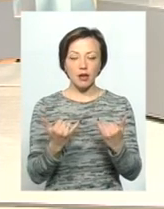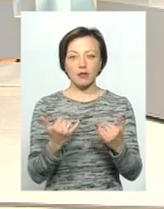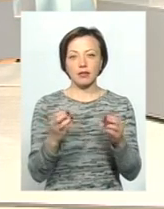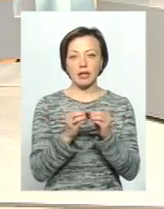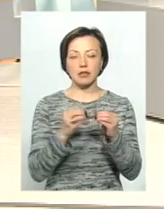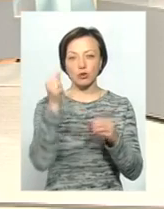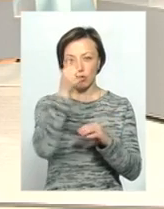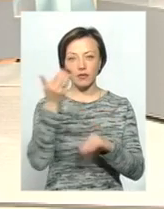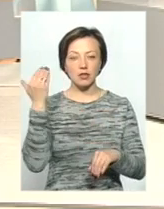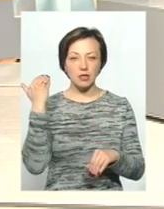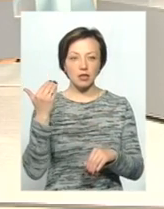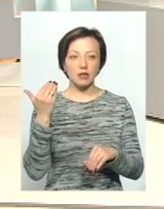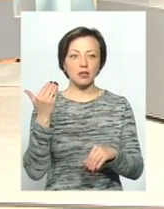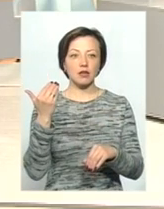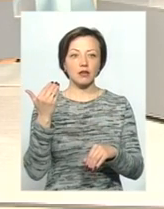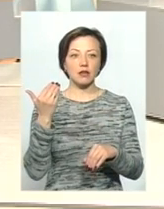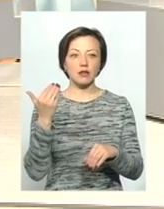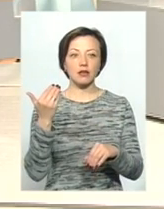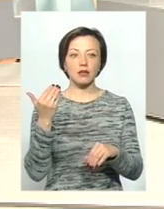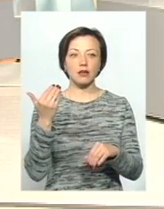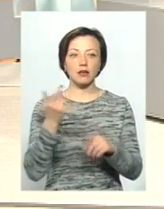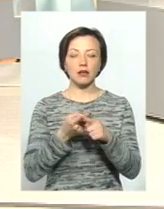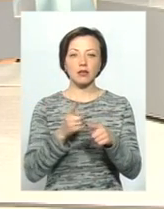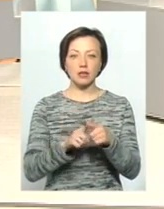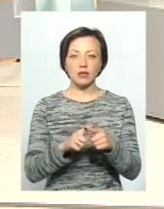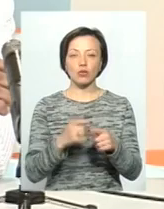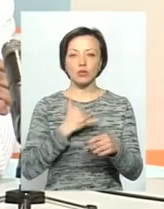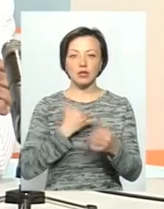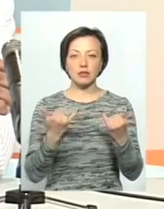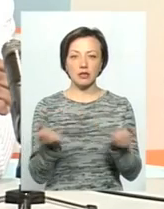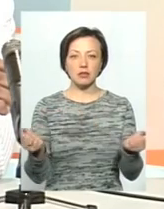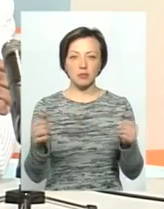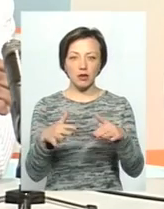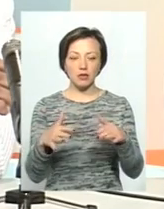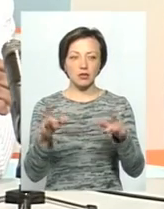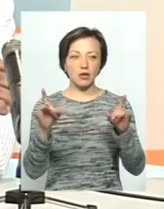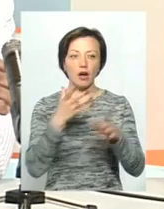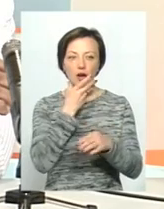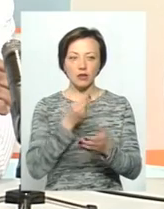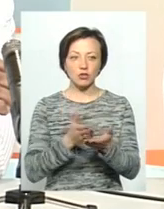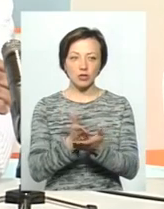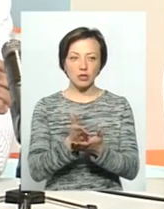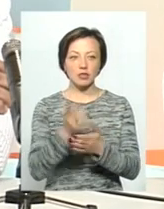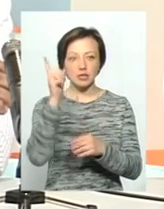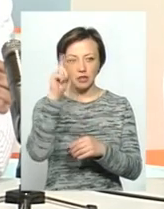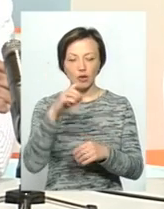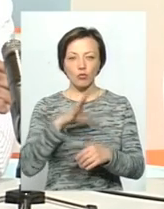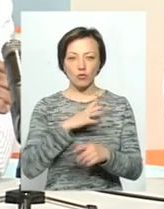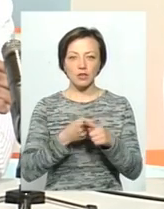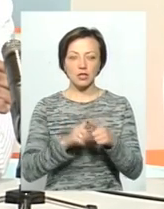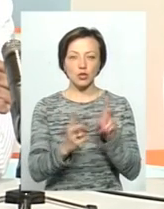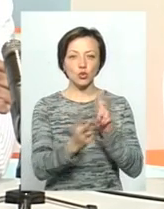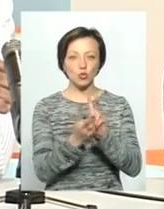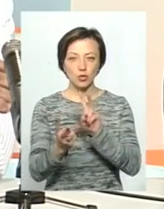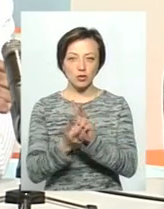років назад, вони зібралися ресторани, громада міста, як у нас зараз збирається, дуже гарний шлях. Ну, я з ними, я теж був на цих зустрічах,